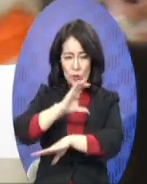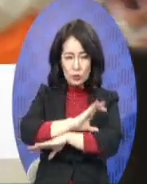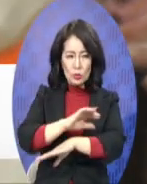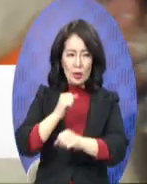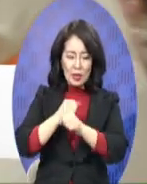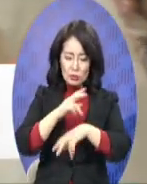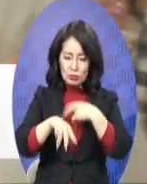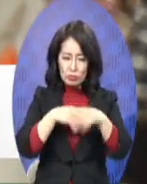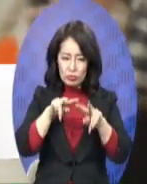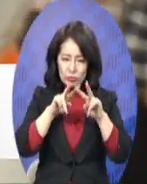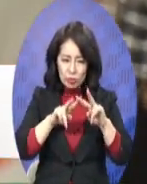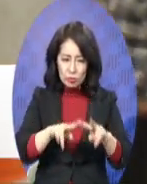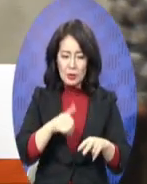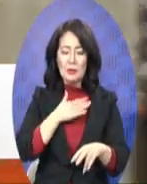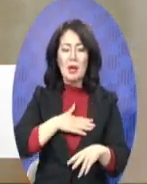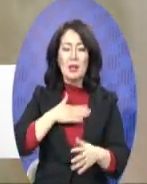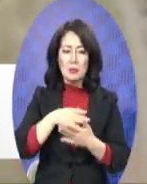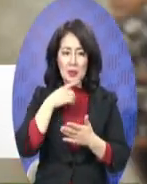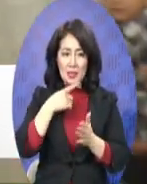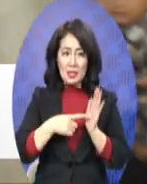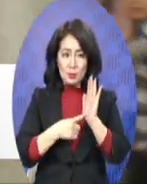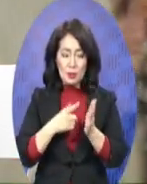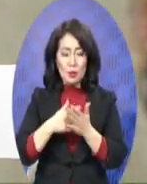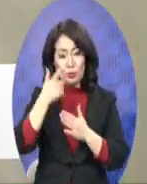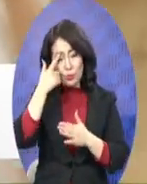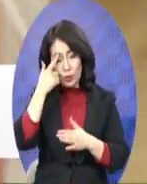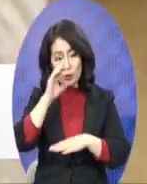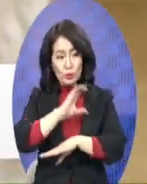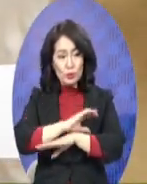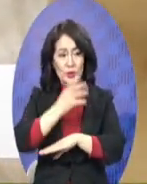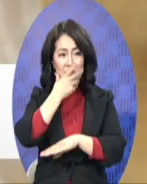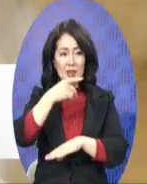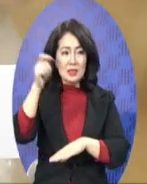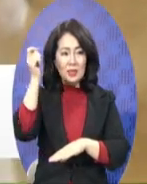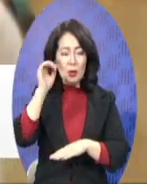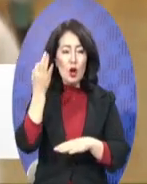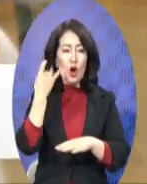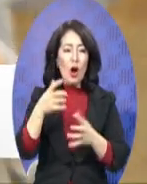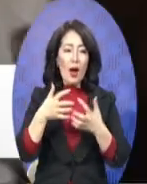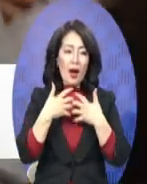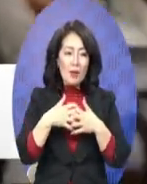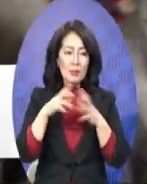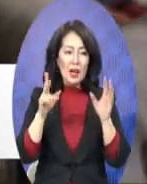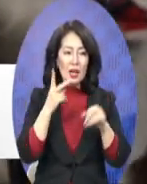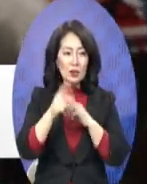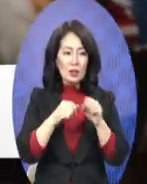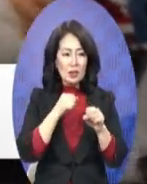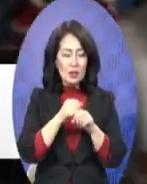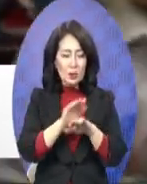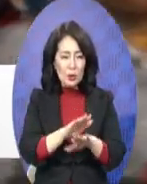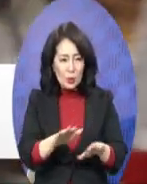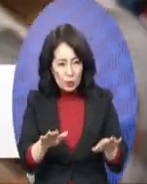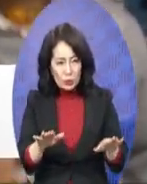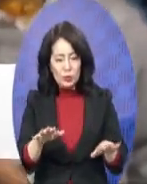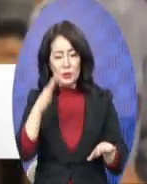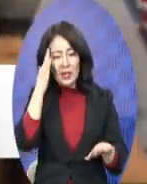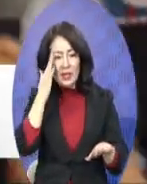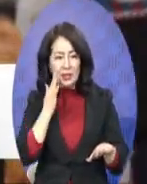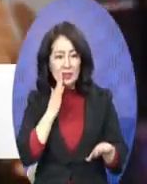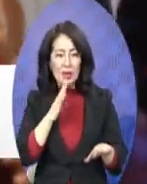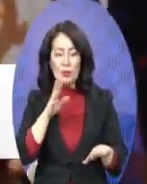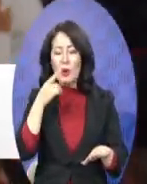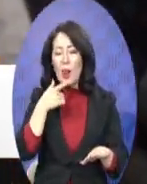явуулж аваад туйлын баяртай байдгаа хэлж байлаа. Монгол сургуулийн шинэ жилийн баярт ойн амьтад 12 жилийн дүр тувирсан багчууд эцэг эхчүүдээ